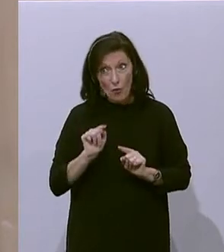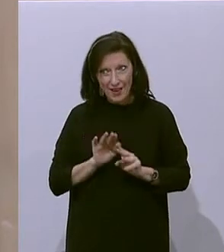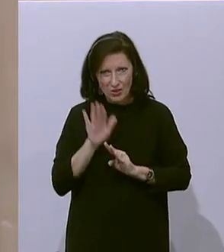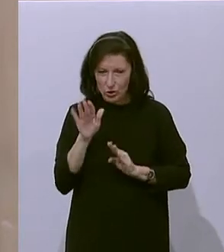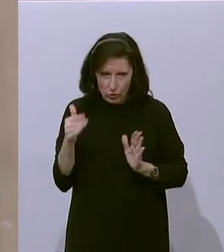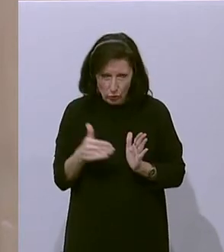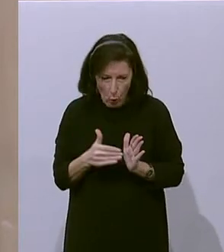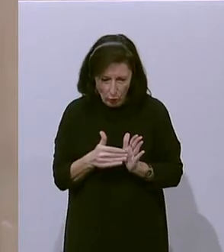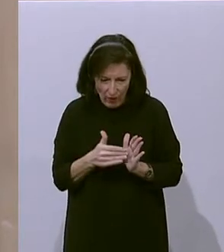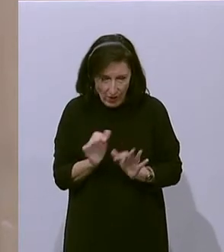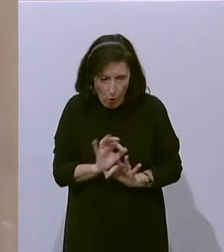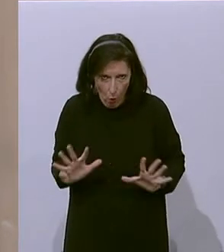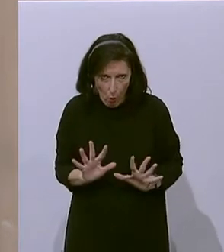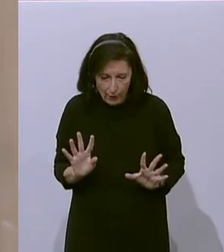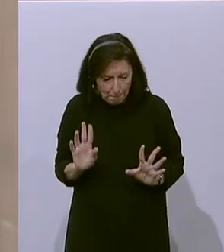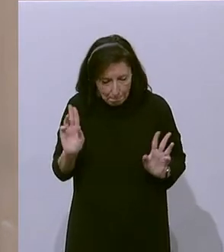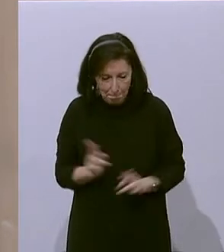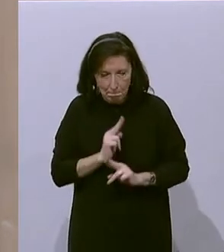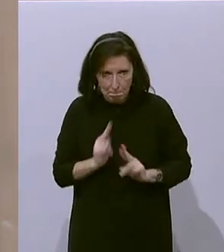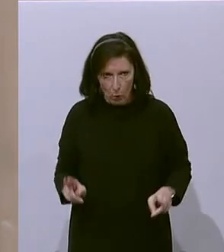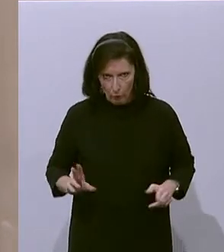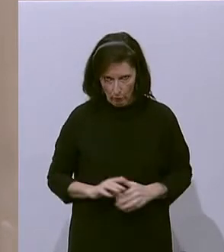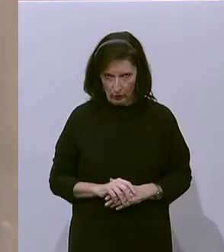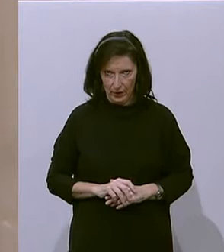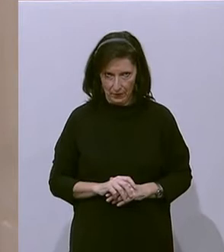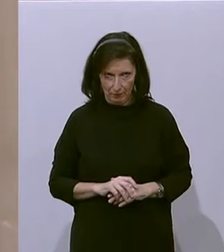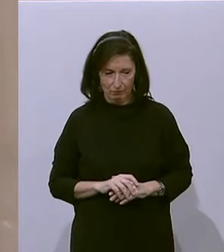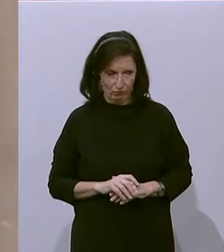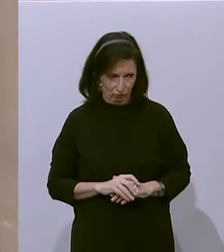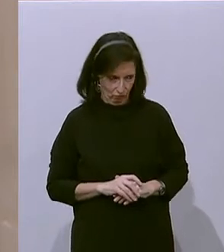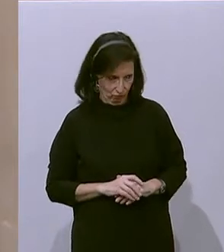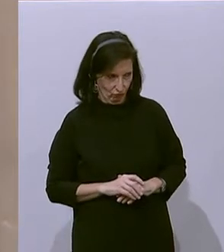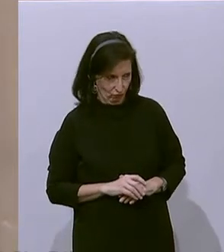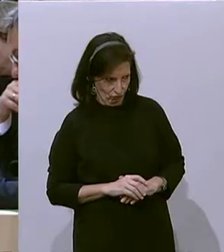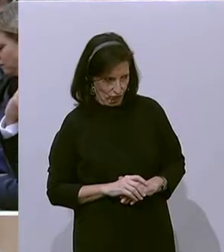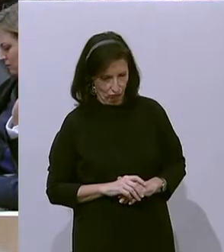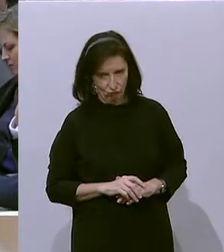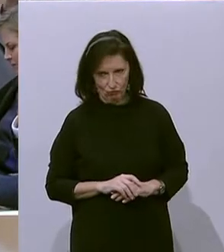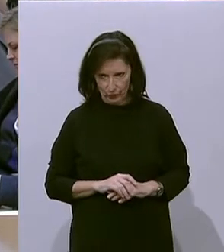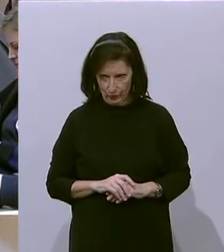unausweichlich.